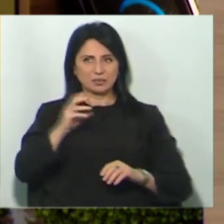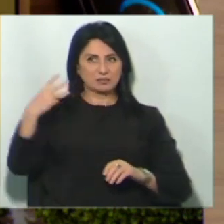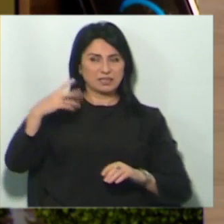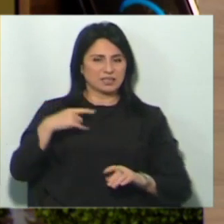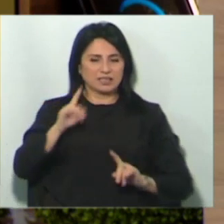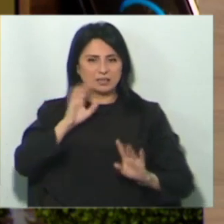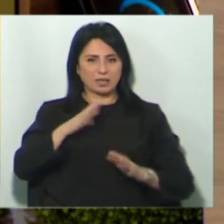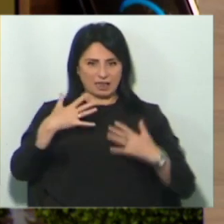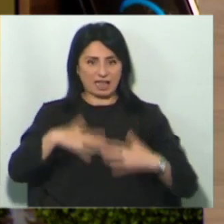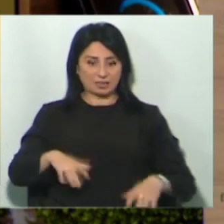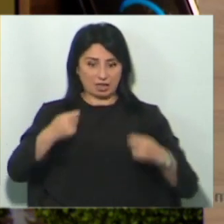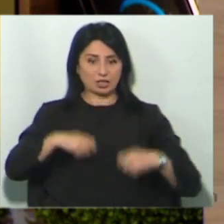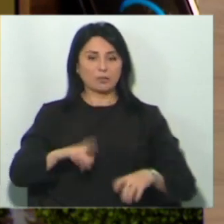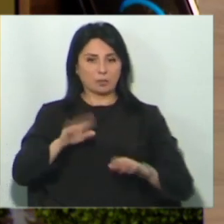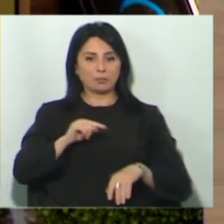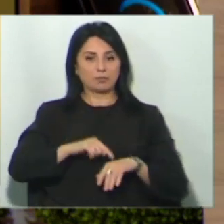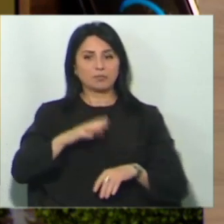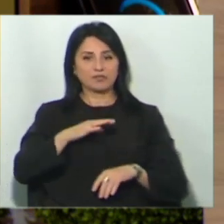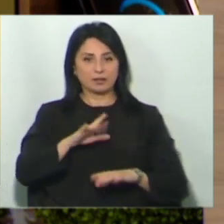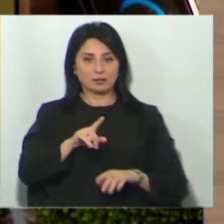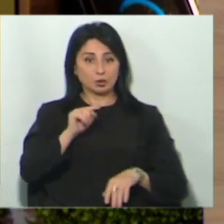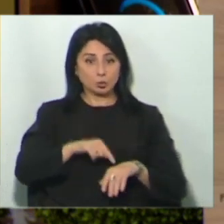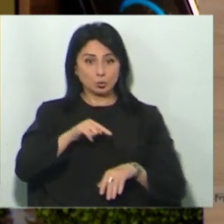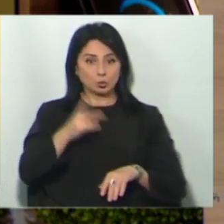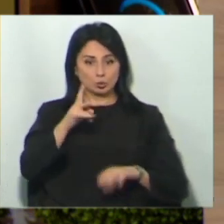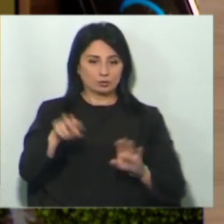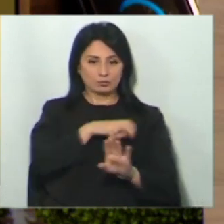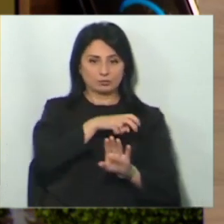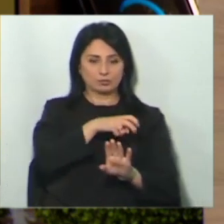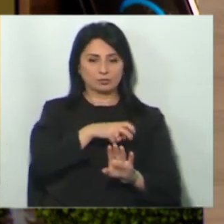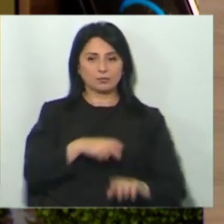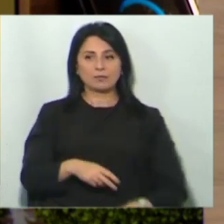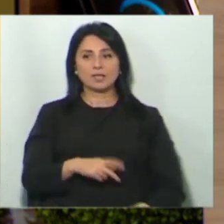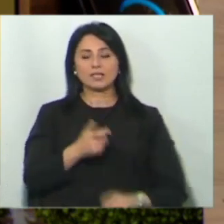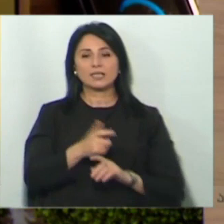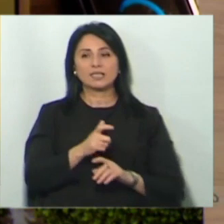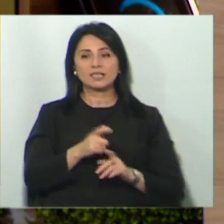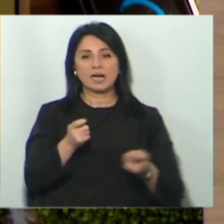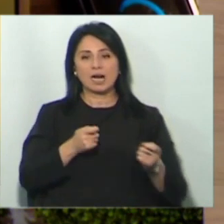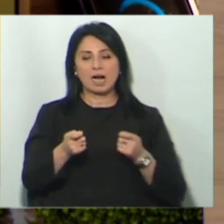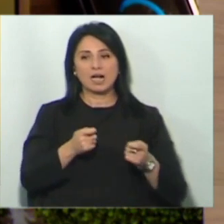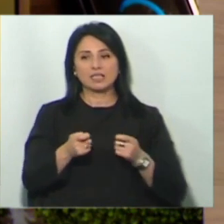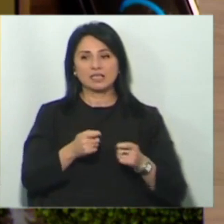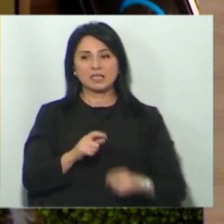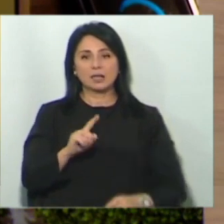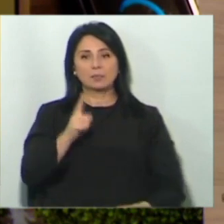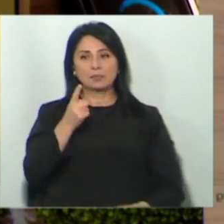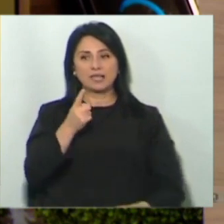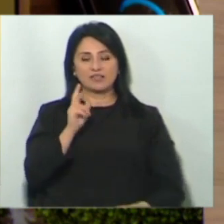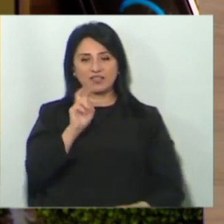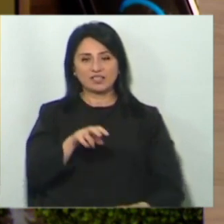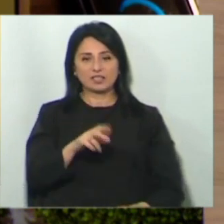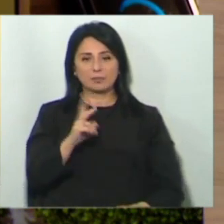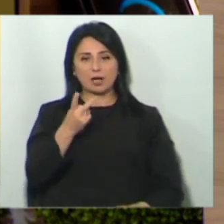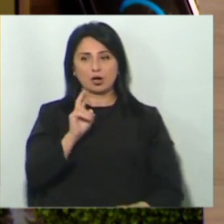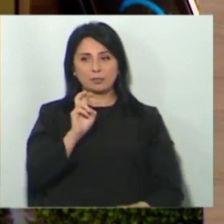მზის ხივების მიღება. ყოველ შემთხვევაში მაინც ძალიან გასაფრთხილებელია პირველი ვიზიტი, მეორე